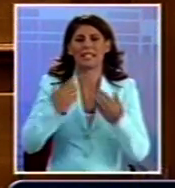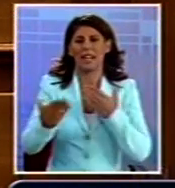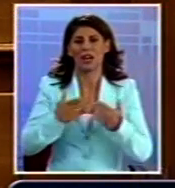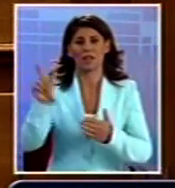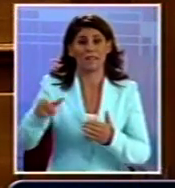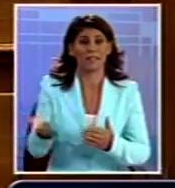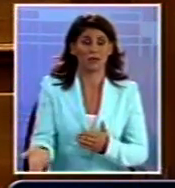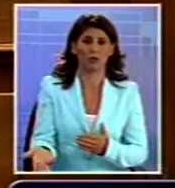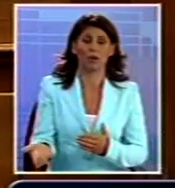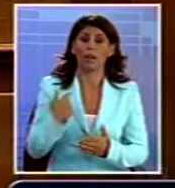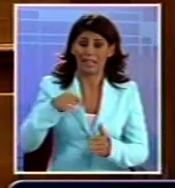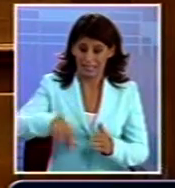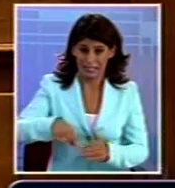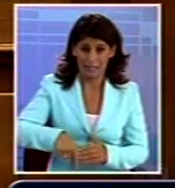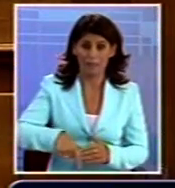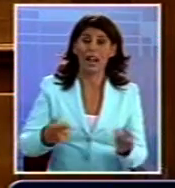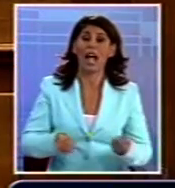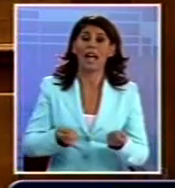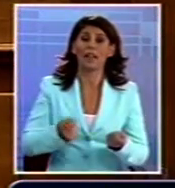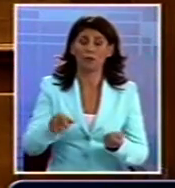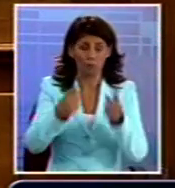Γιατί συνέβη απόψε το πρωτοφανές.